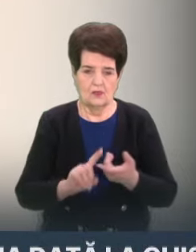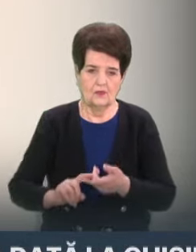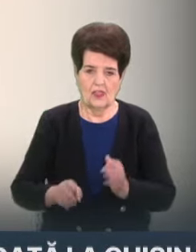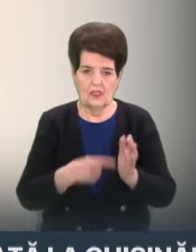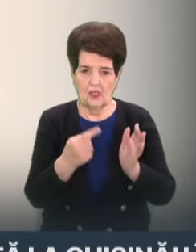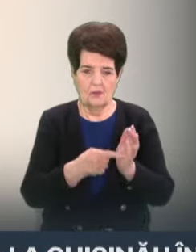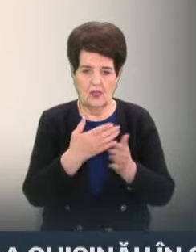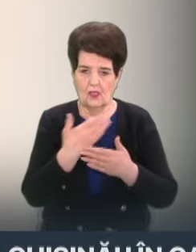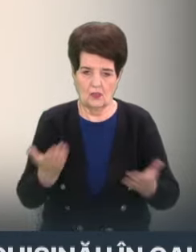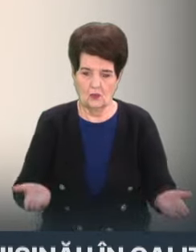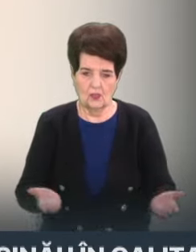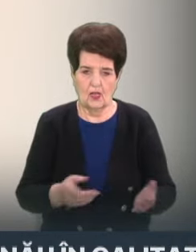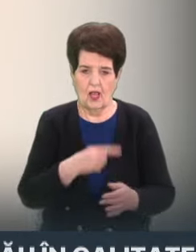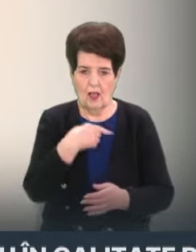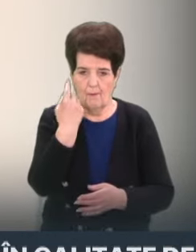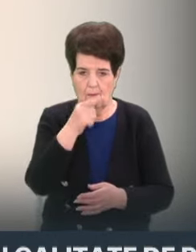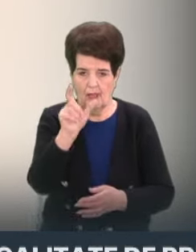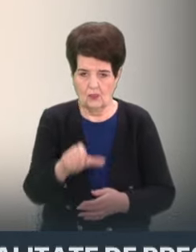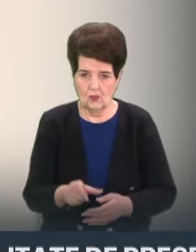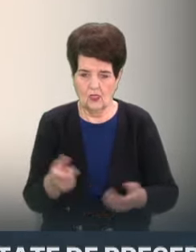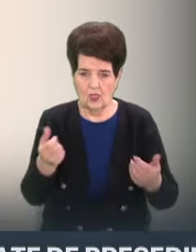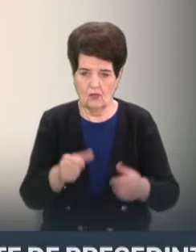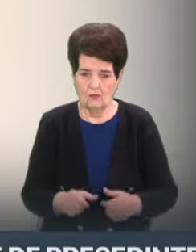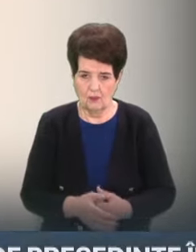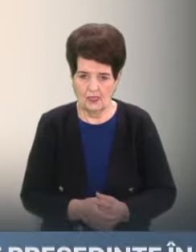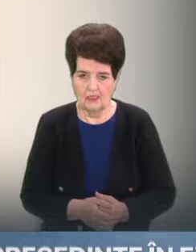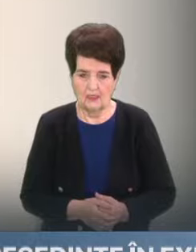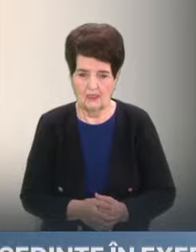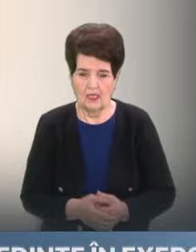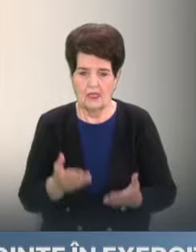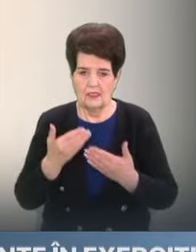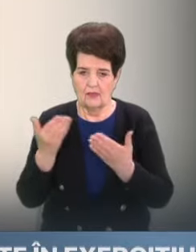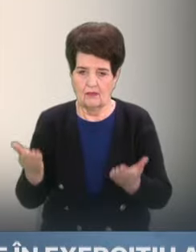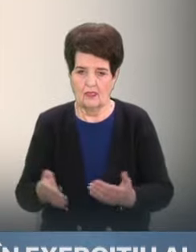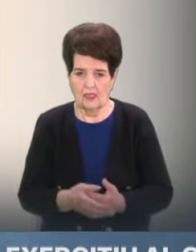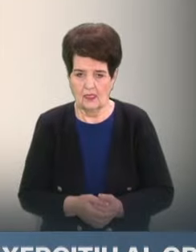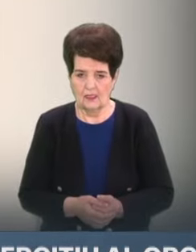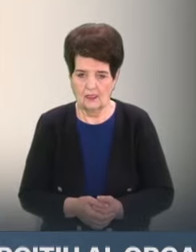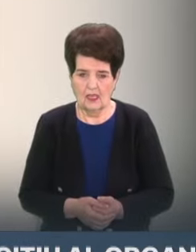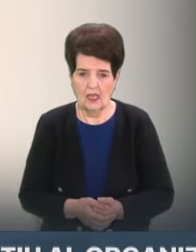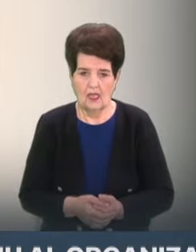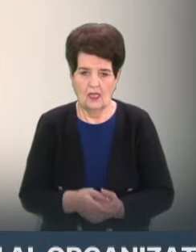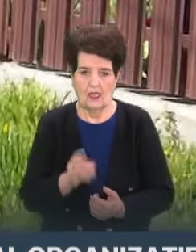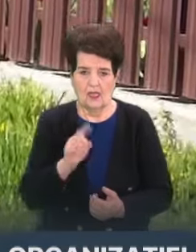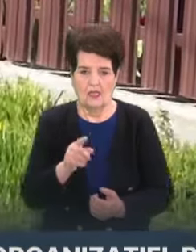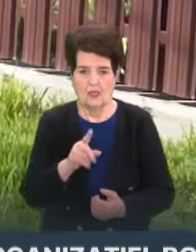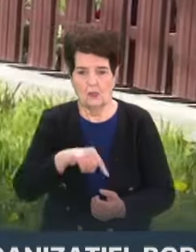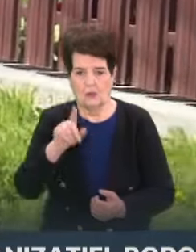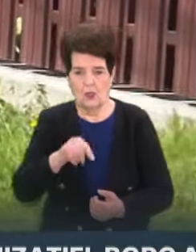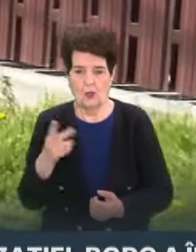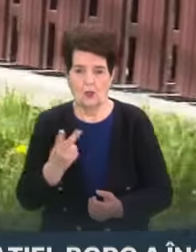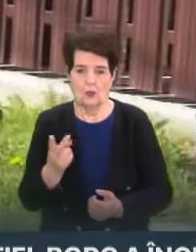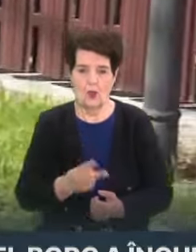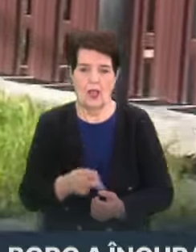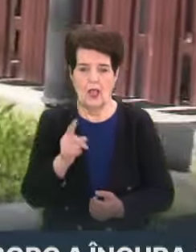întrebări, nu se referă la persoane care formează gospodării, se va adresa deci acest chestionar numărul 2. În procesul